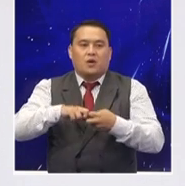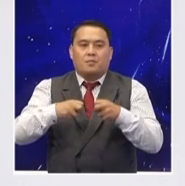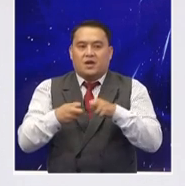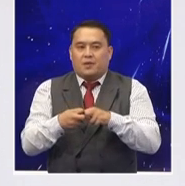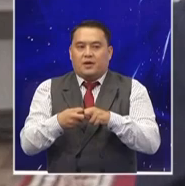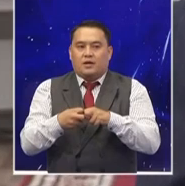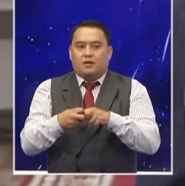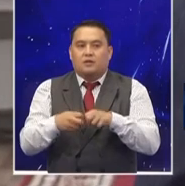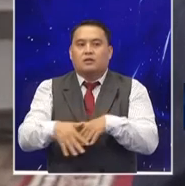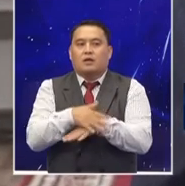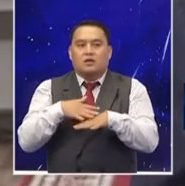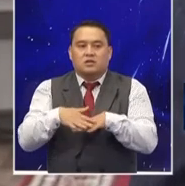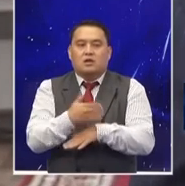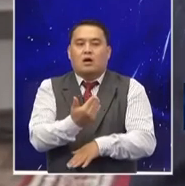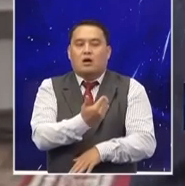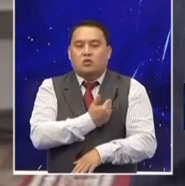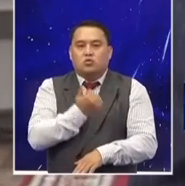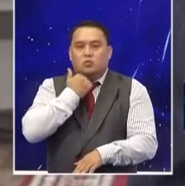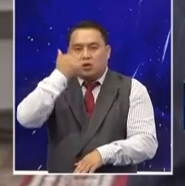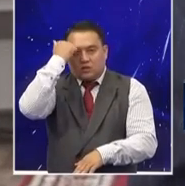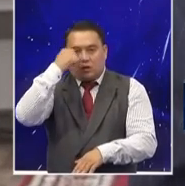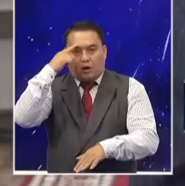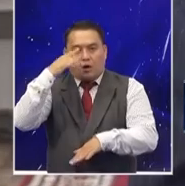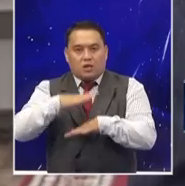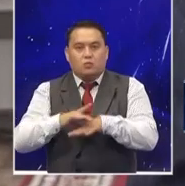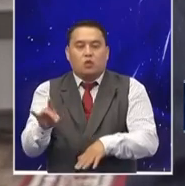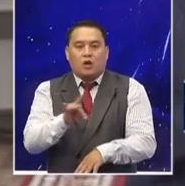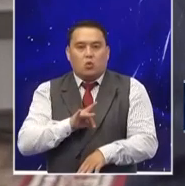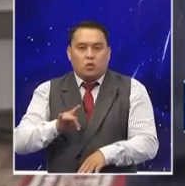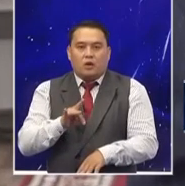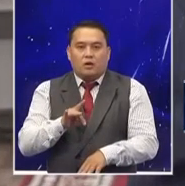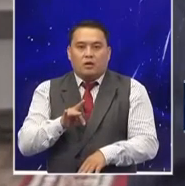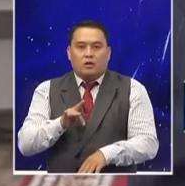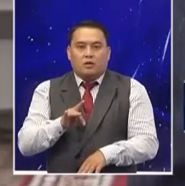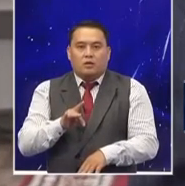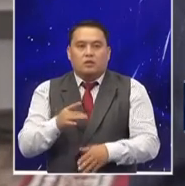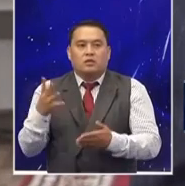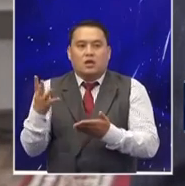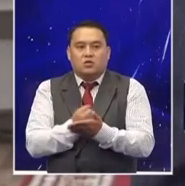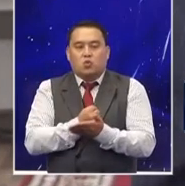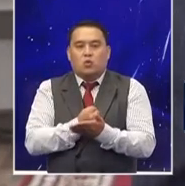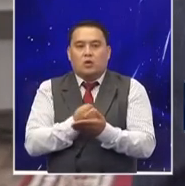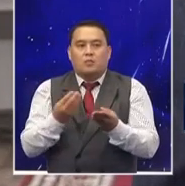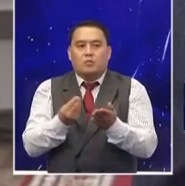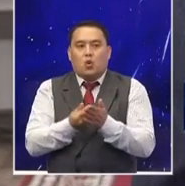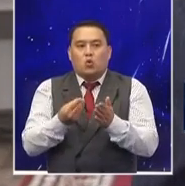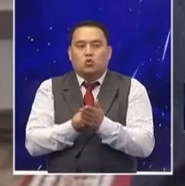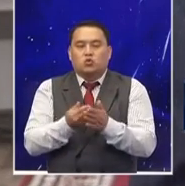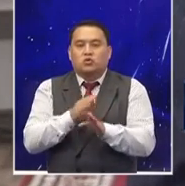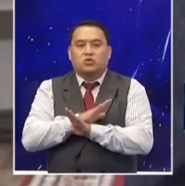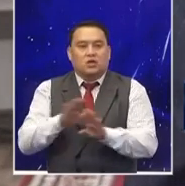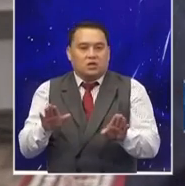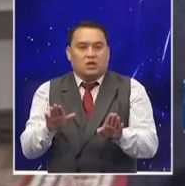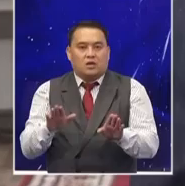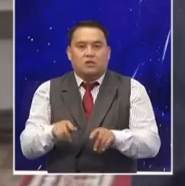населением хотел бы сказать что спасибо так его военно который нашел средство не а бюджетные средства и